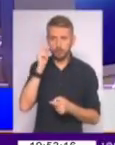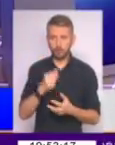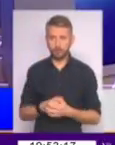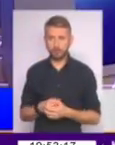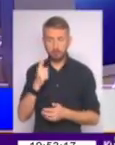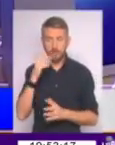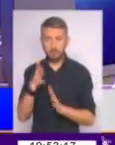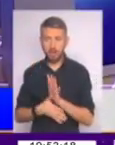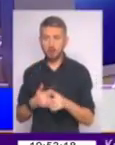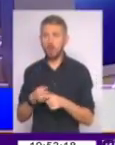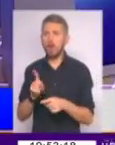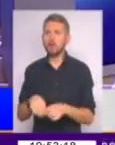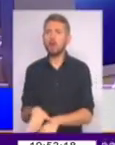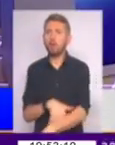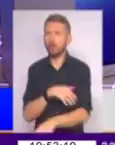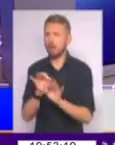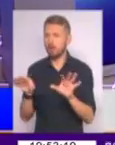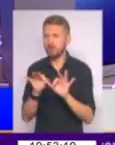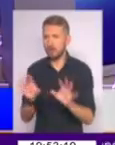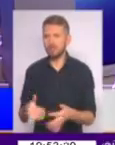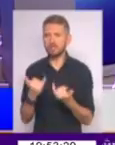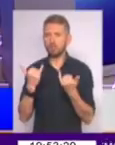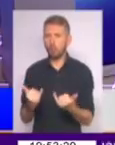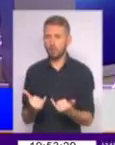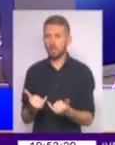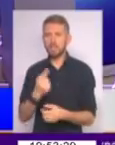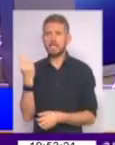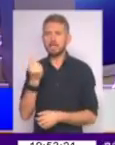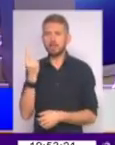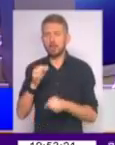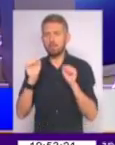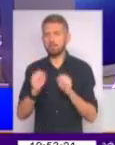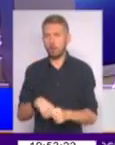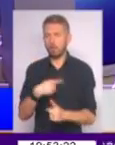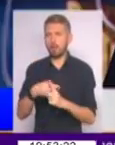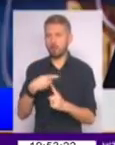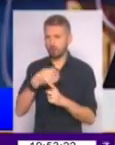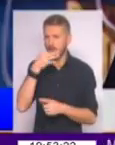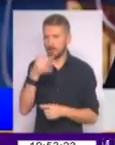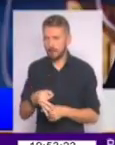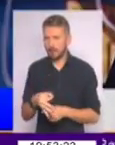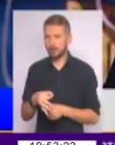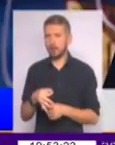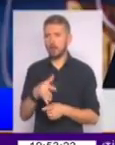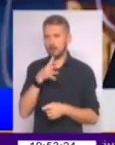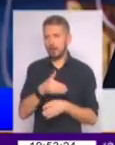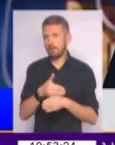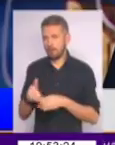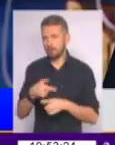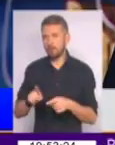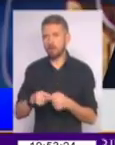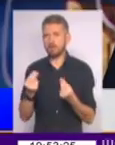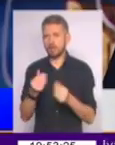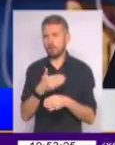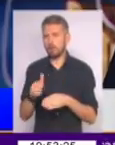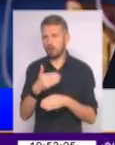Понимаете, это долго объяснять. Сегодня единственное могу положительно сказать, со временем этот тариф